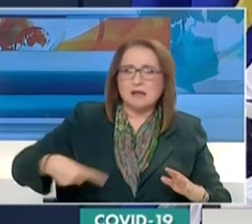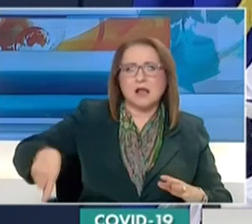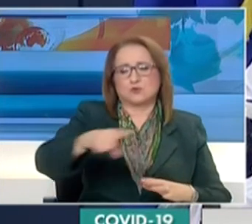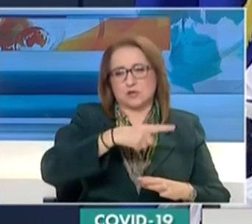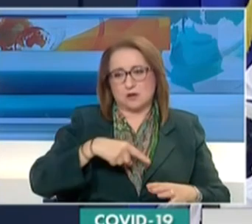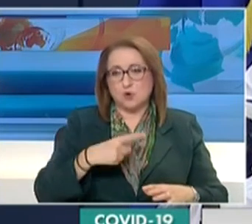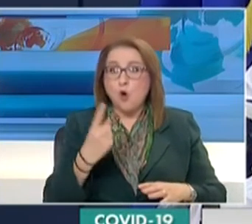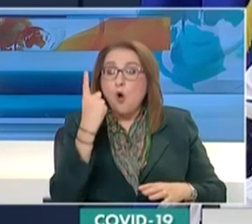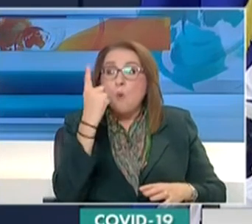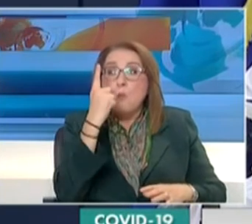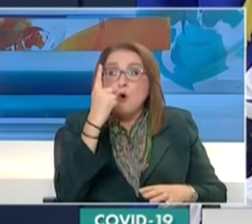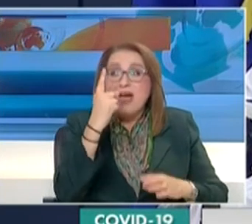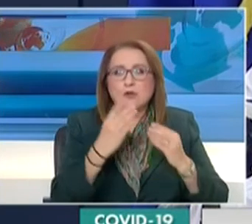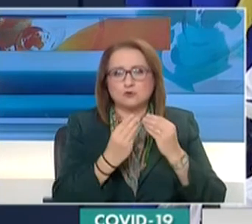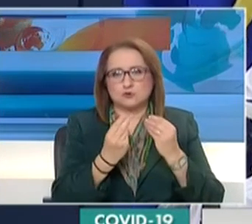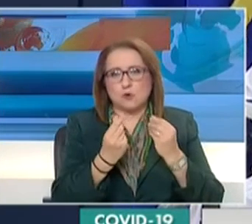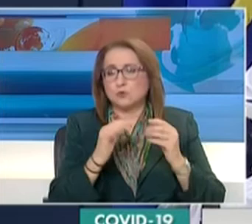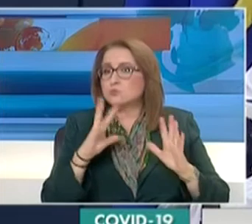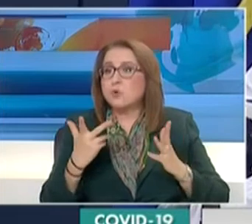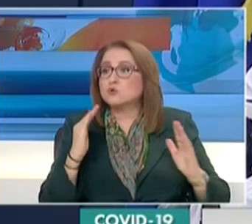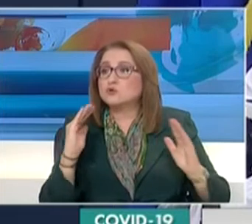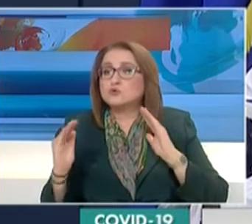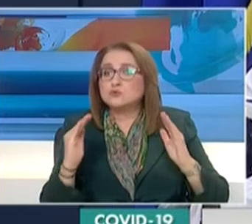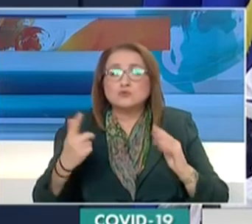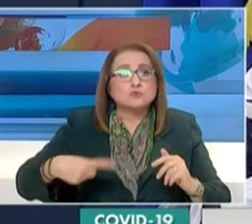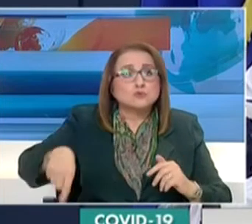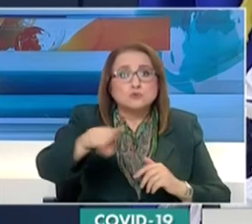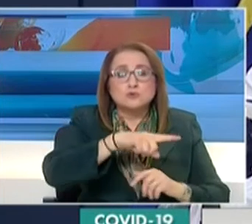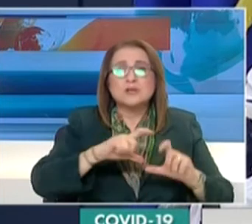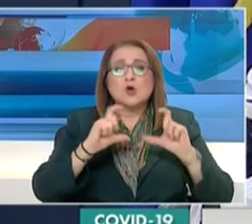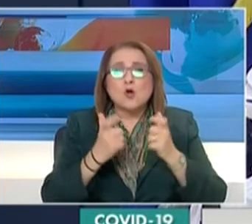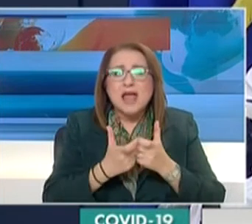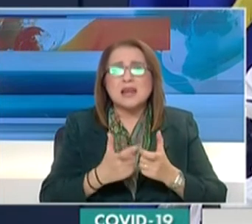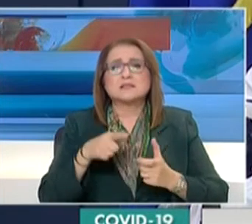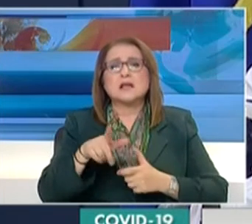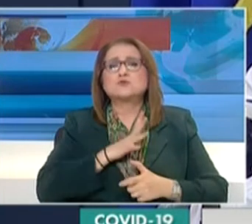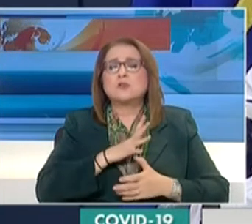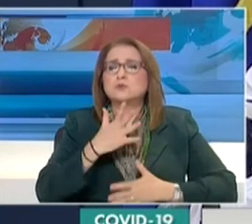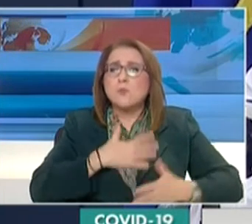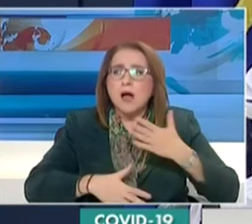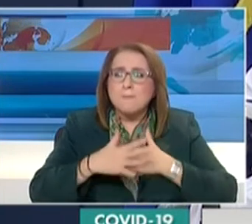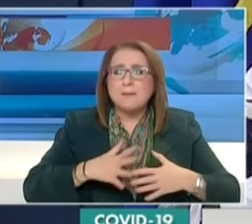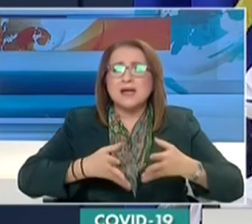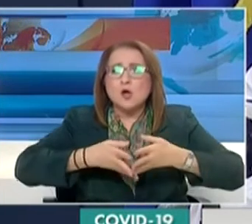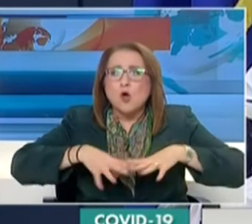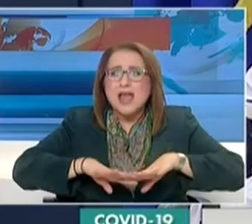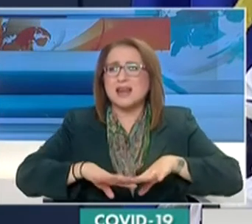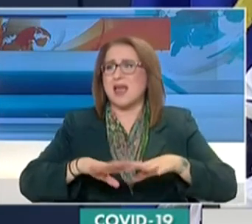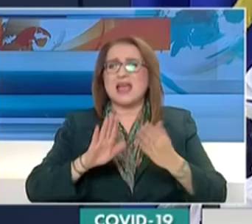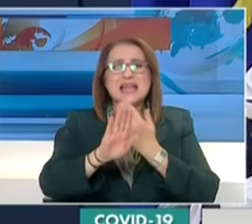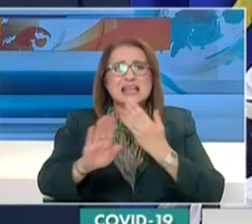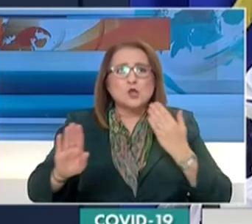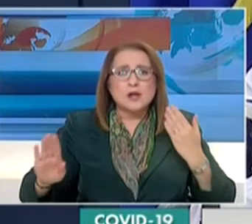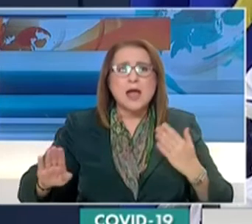Ο μόνος τρόπος για να προφυλάξουμε τους οικείους μας, τους αγαπημένους μας, τον τρόπο ζωής μας, τις γειτονιές μας, την πατρίδα